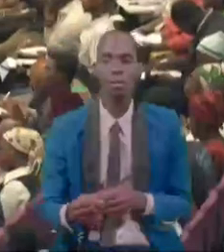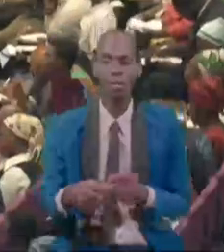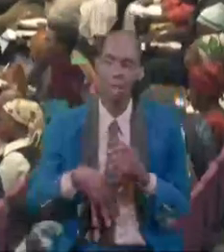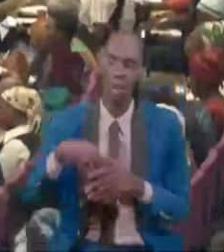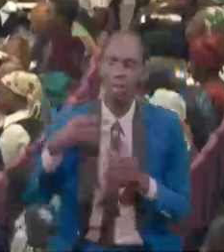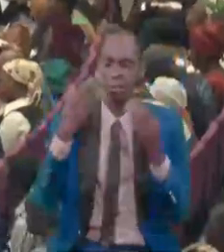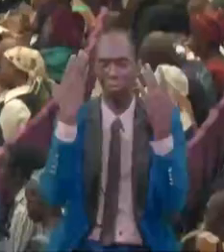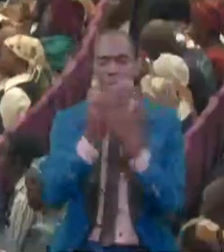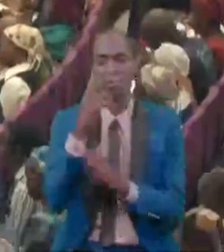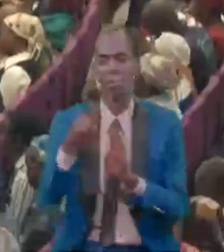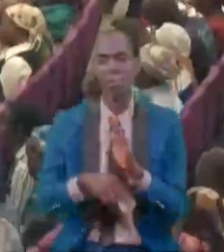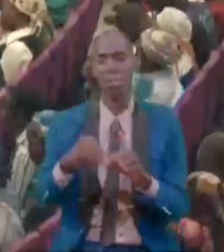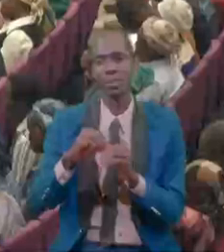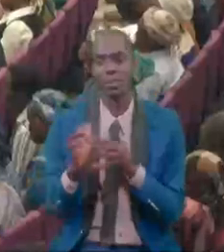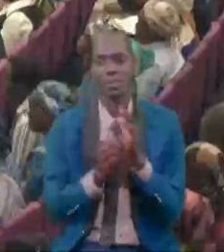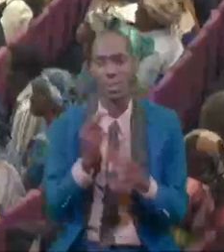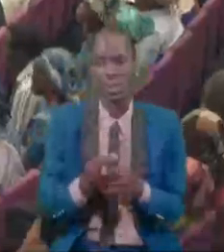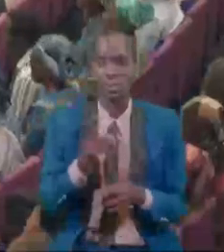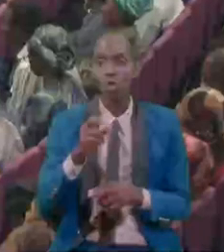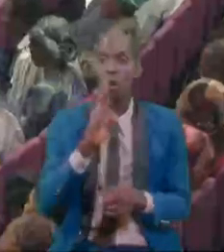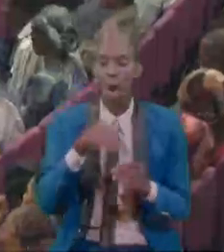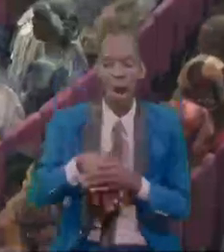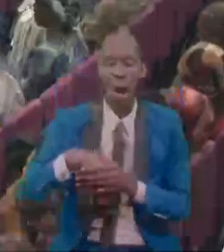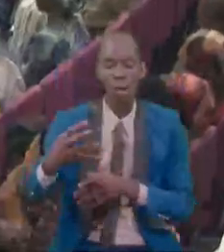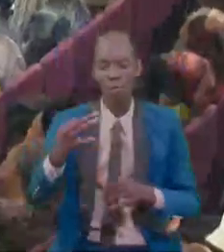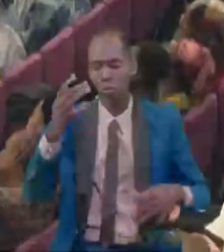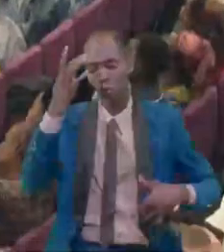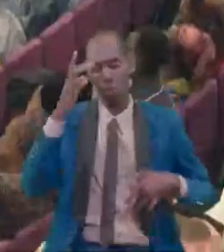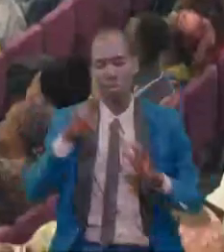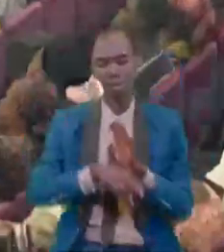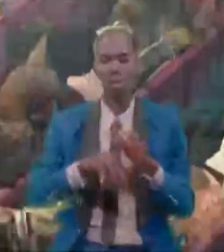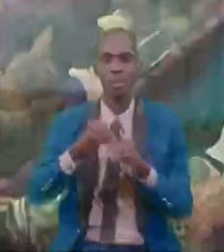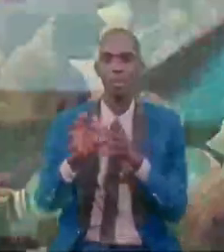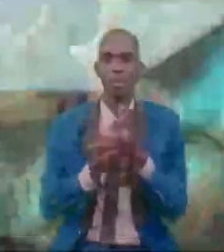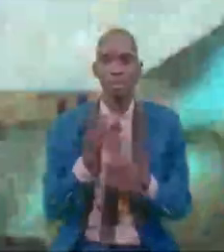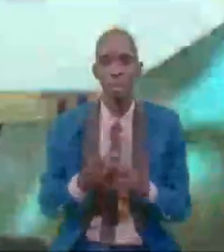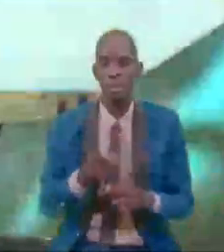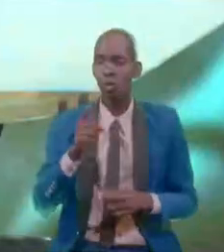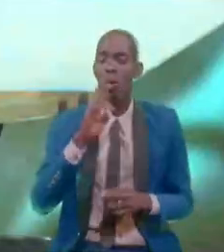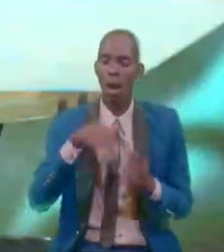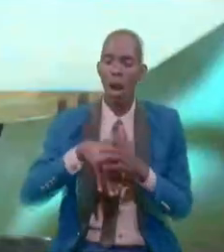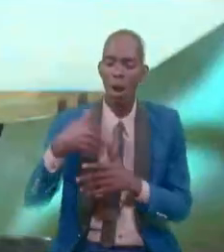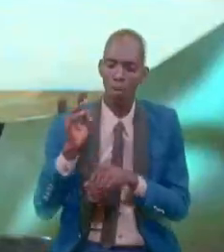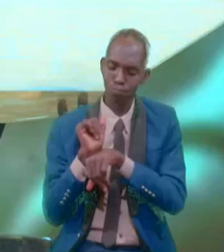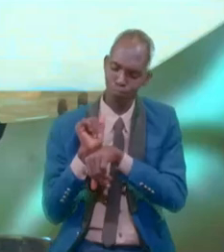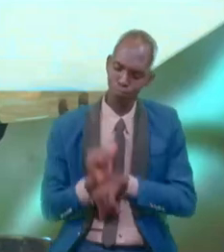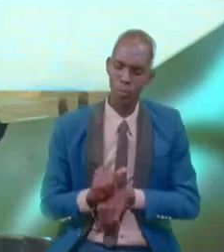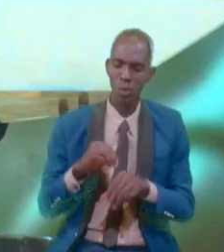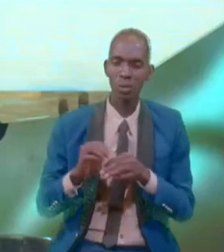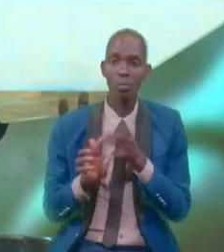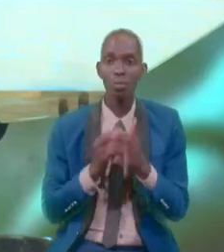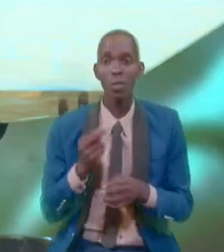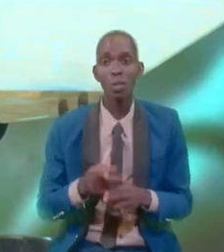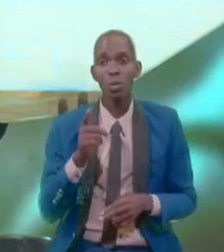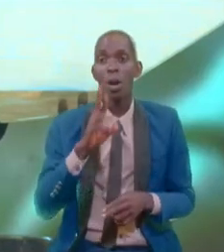Vous êtes hors des ténèbres. Vous êtes hors de la maladie. Vous êtes hors de l'oppression.